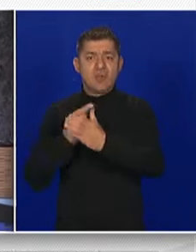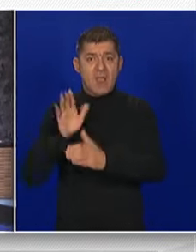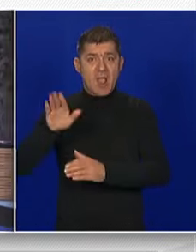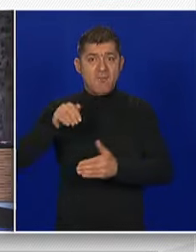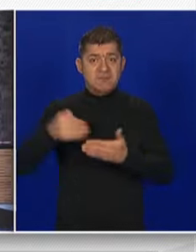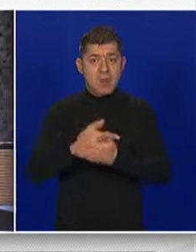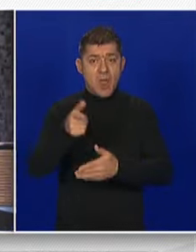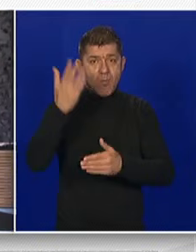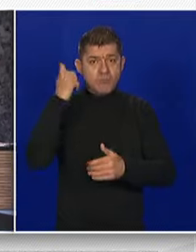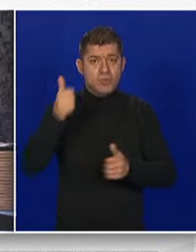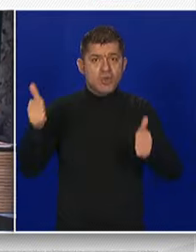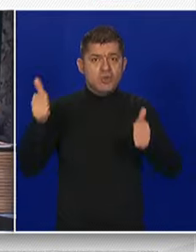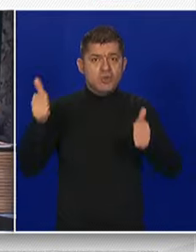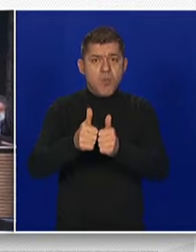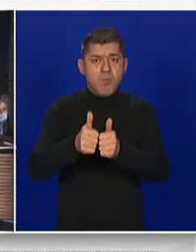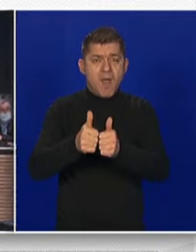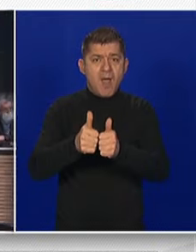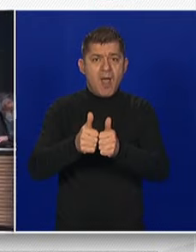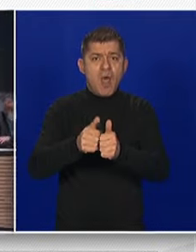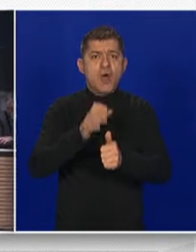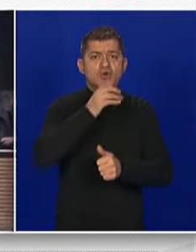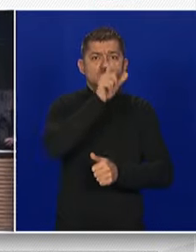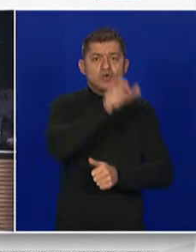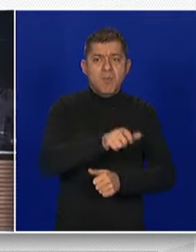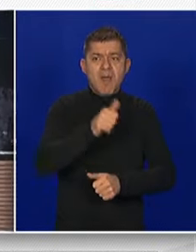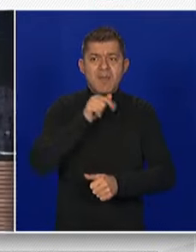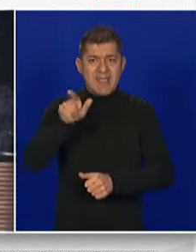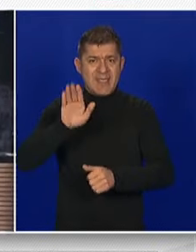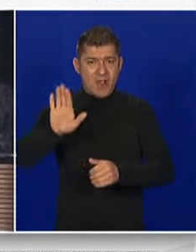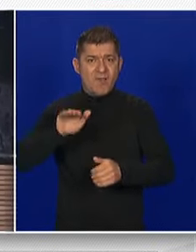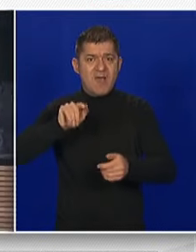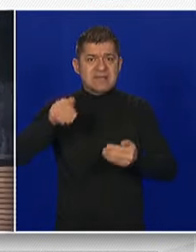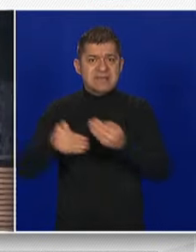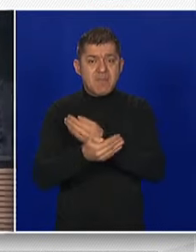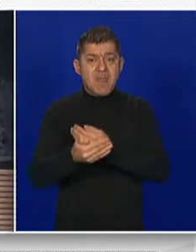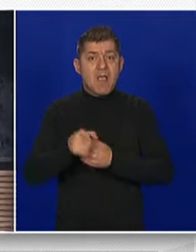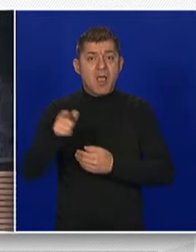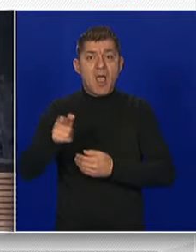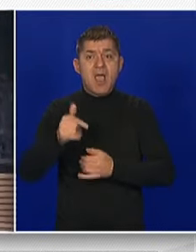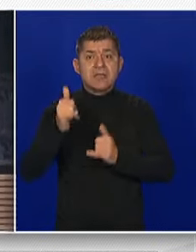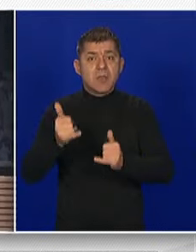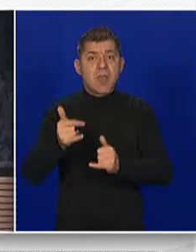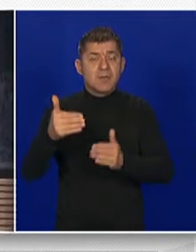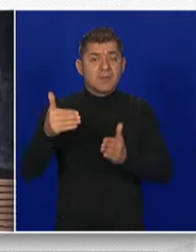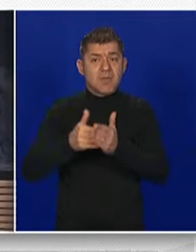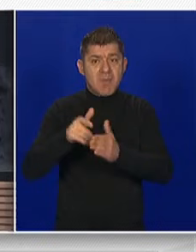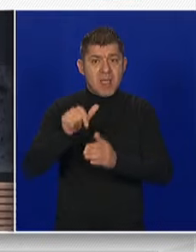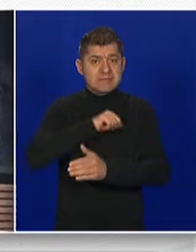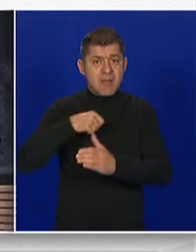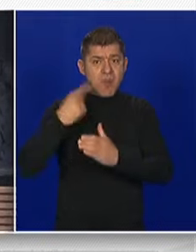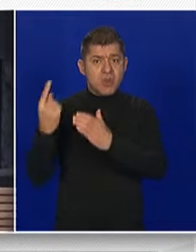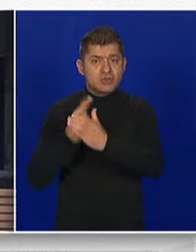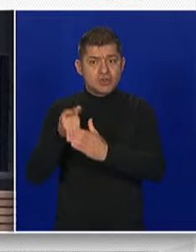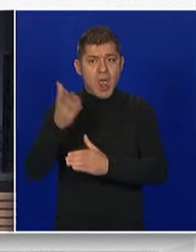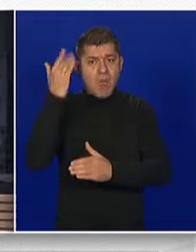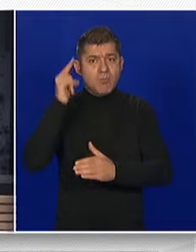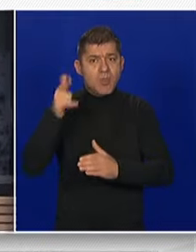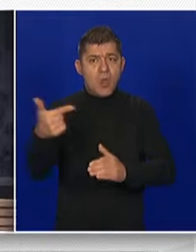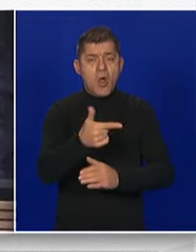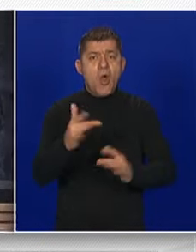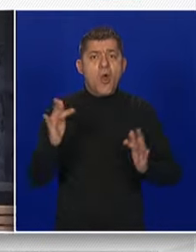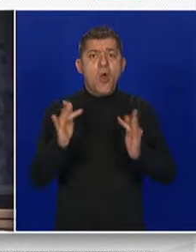njim u kontaktu. Pa evo, ministre Božinović, koliko ste vi upoznati s tim? Zašto on nije stavljen u samoizolaciju, hoće li biti?